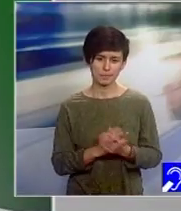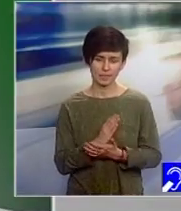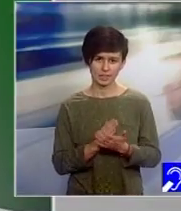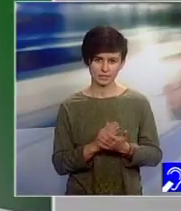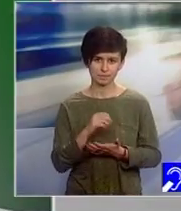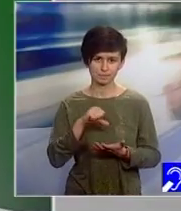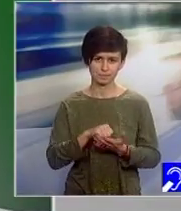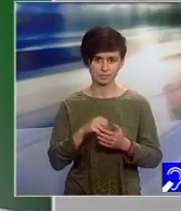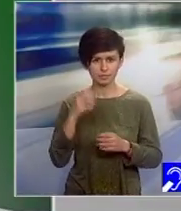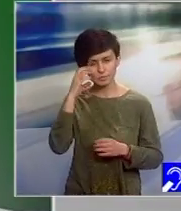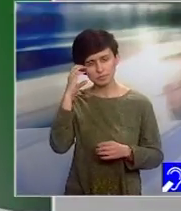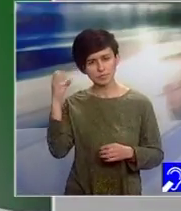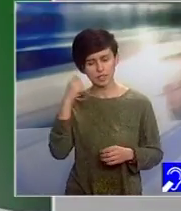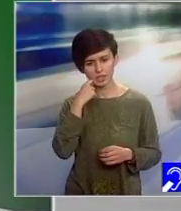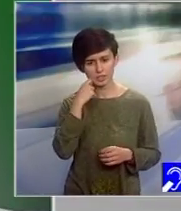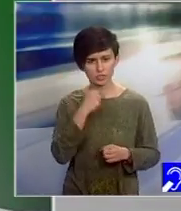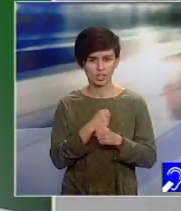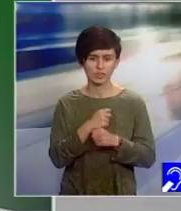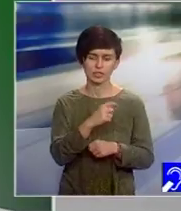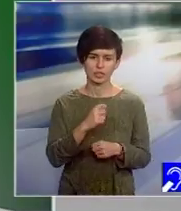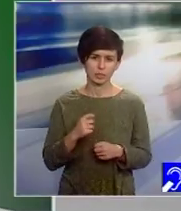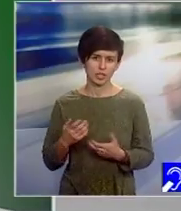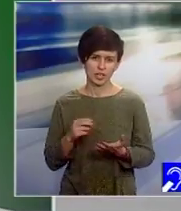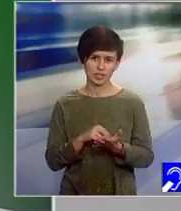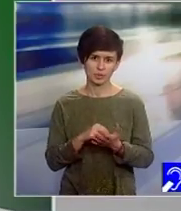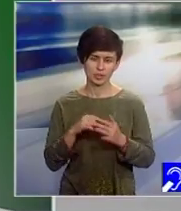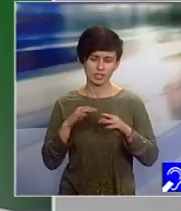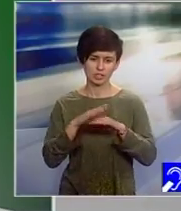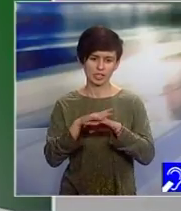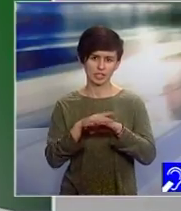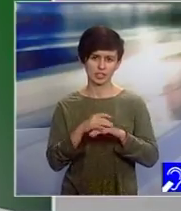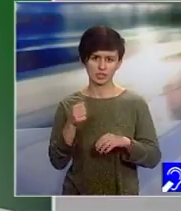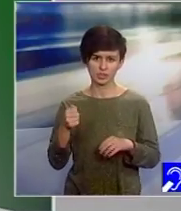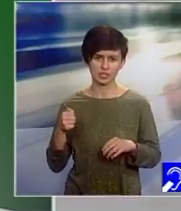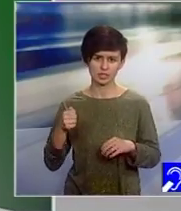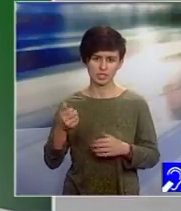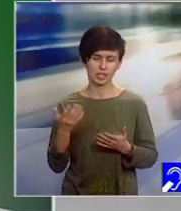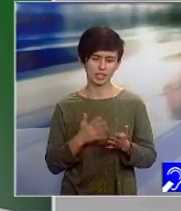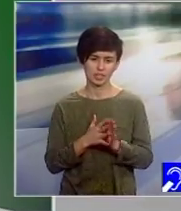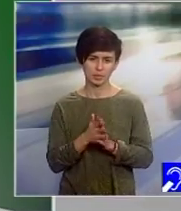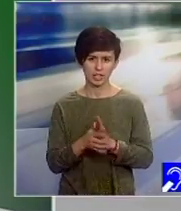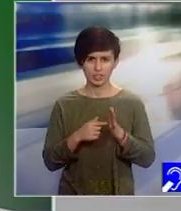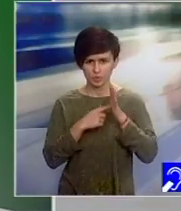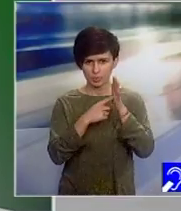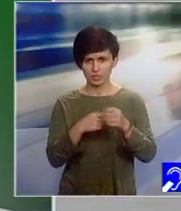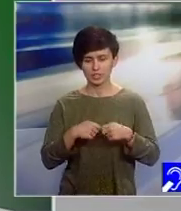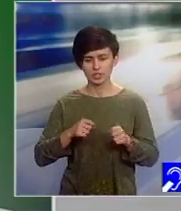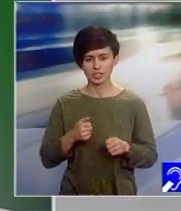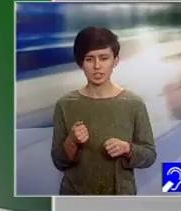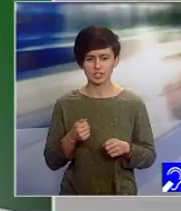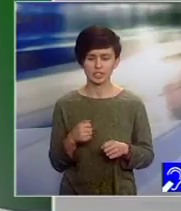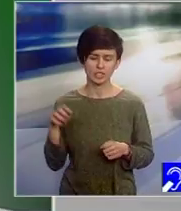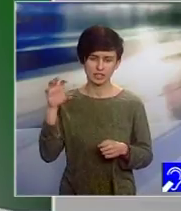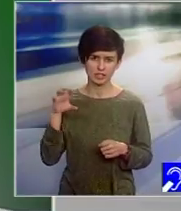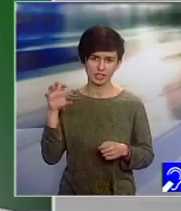Centrul Cultural Clujan a pus bazele unui proiect care își propune să creeze o rețea turistică în care să fie incluse și promovate toate satele